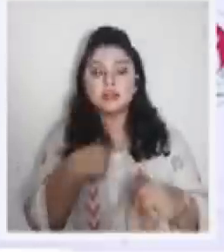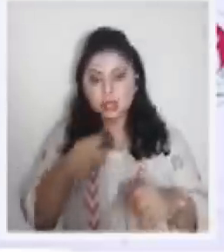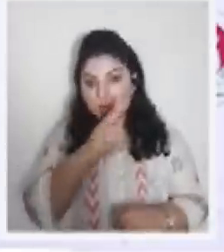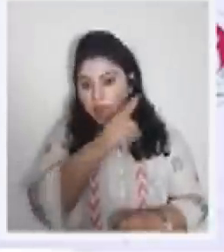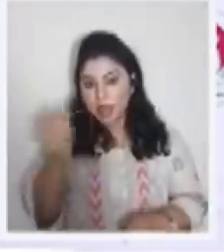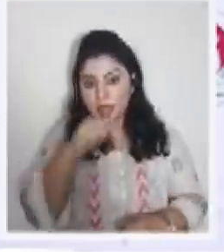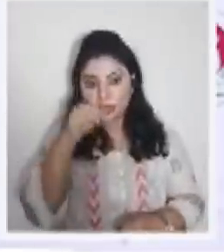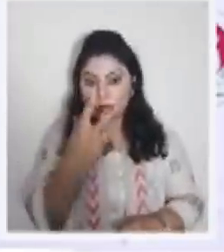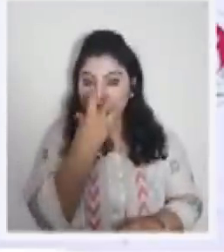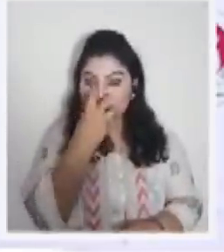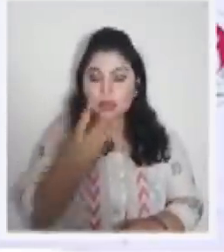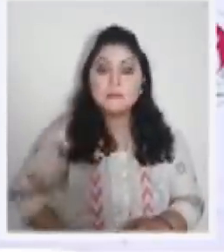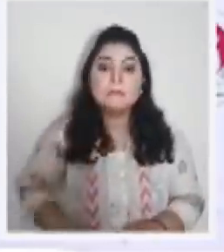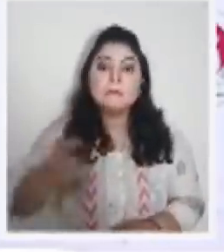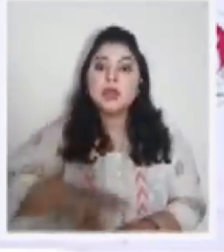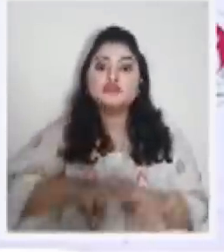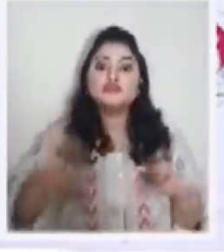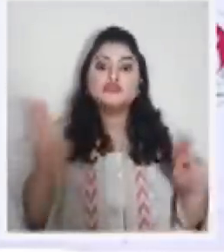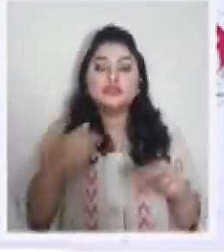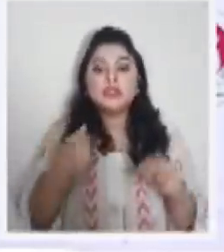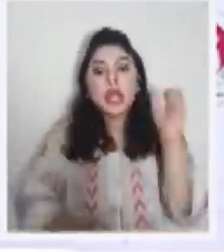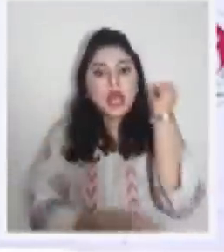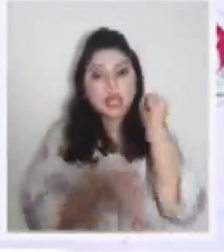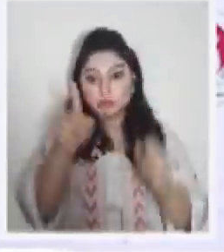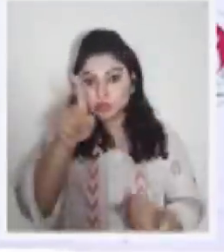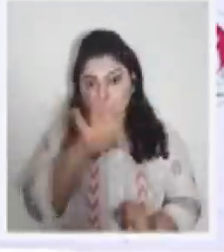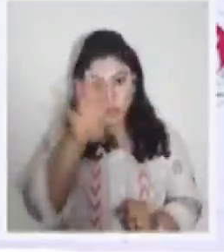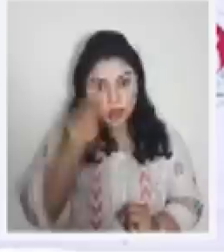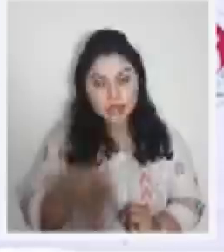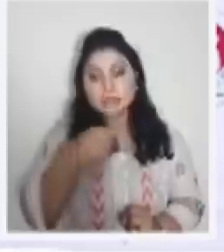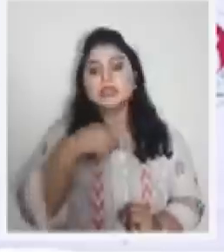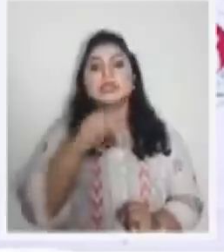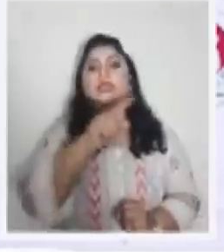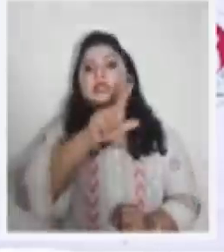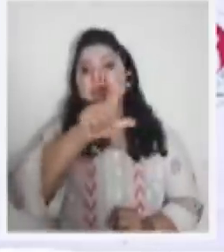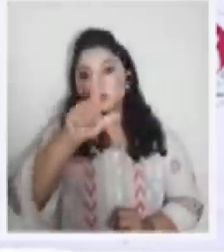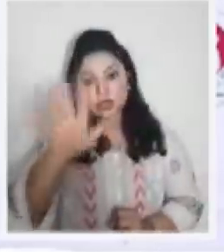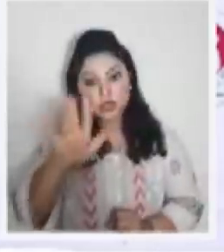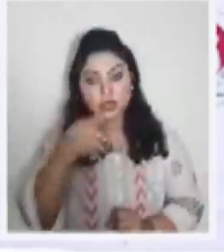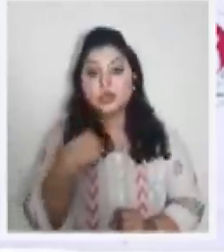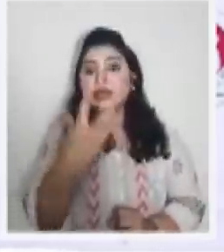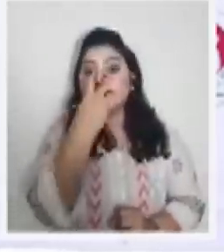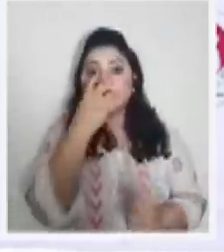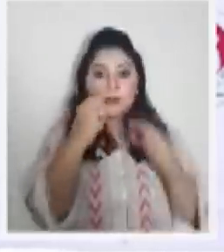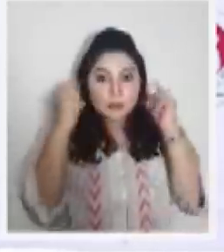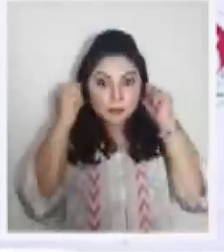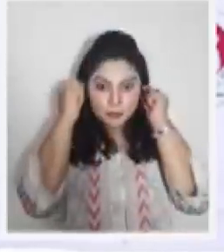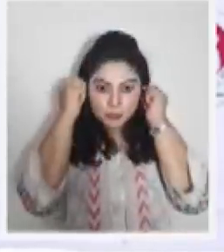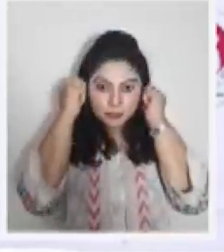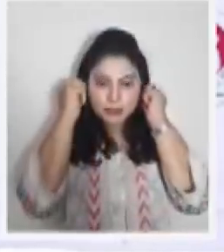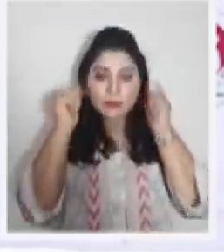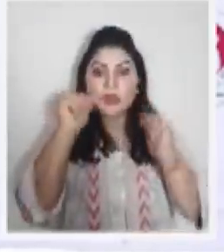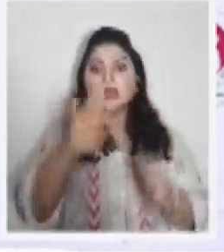6075টি, ঢাকা মহানগরীতে আইসিইউ শয্যা 149টি, সারা দেশে সাধারণ শয্যা সংখ্যা